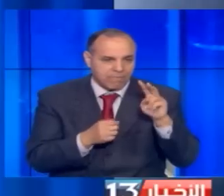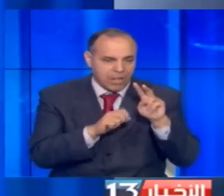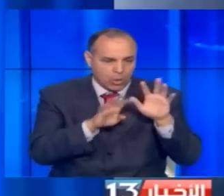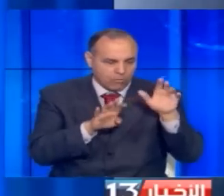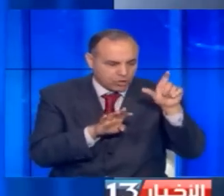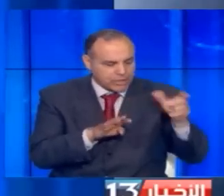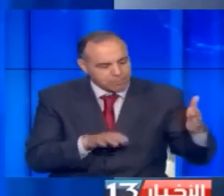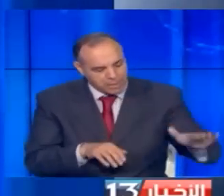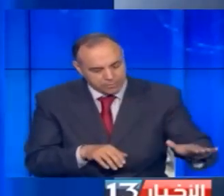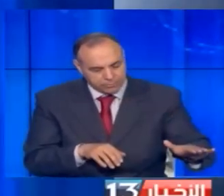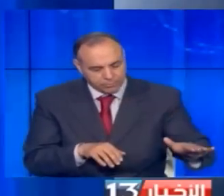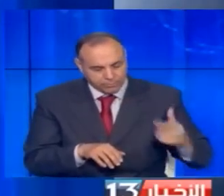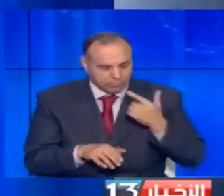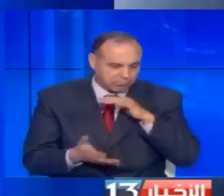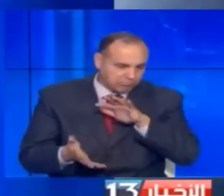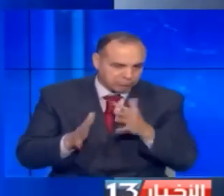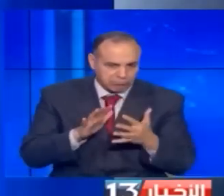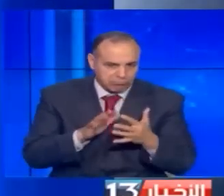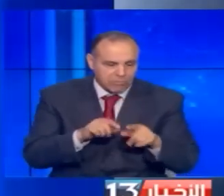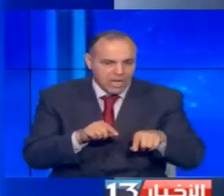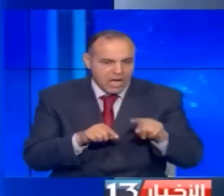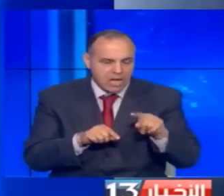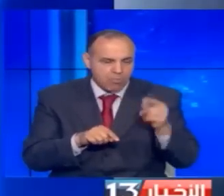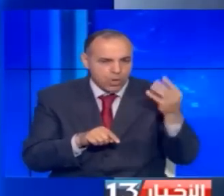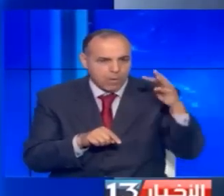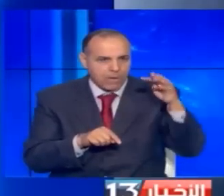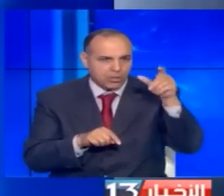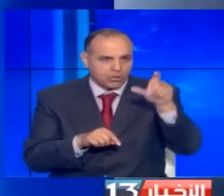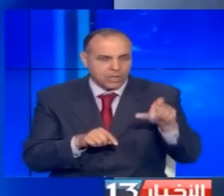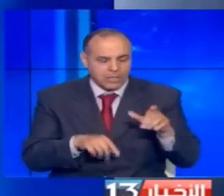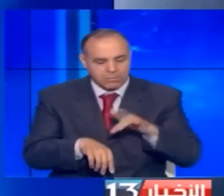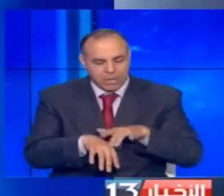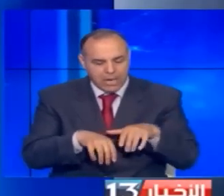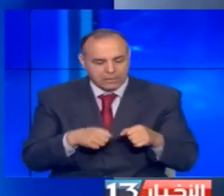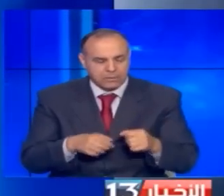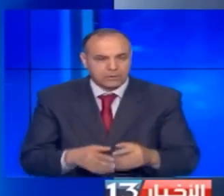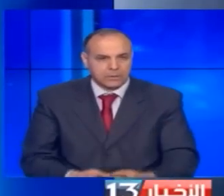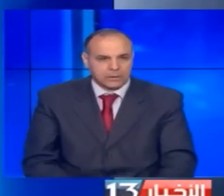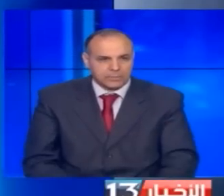429 قتيلا وما يفوق 1400 مصاب.